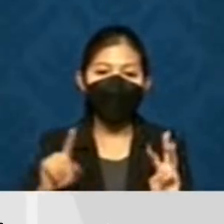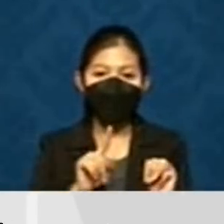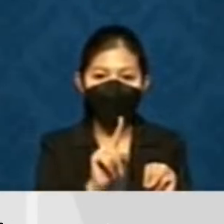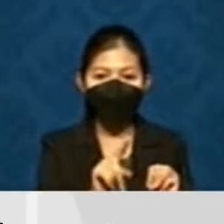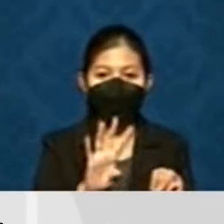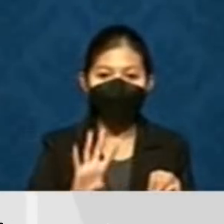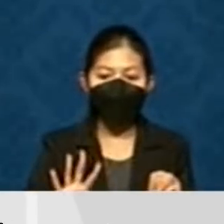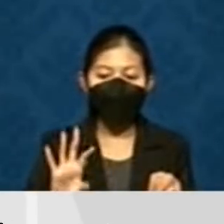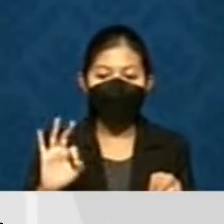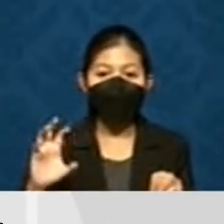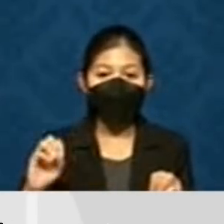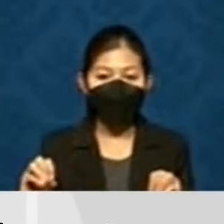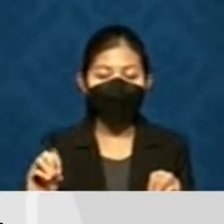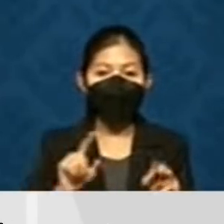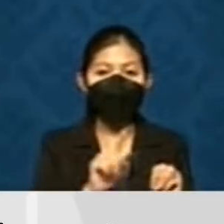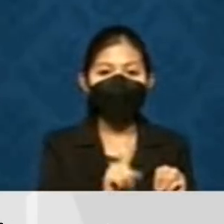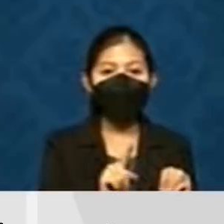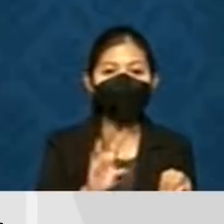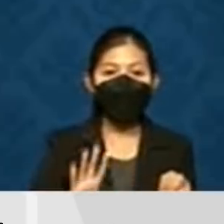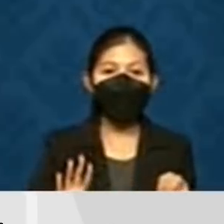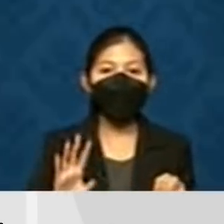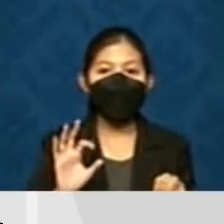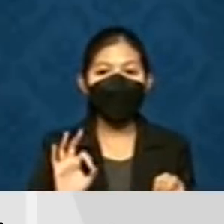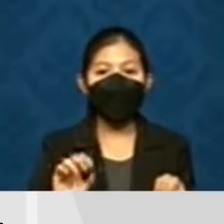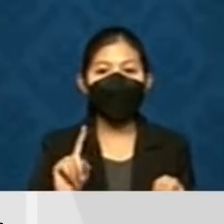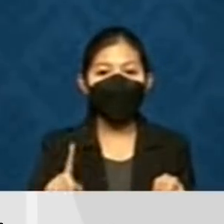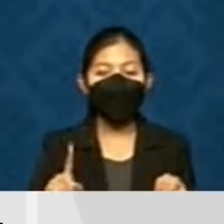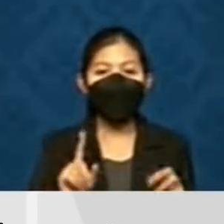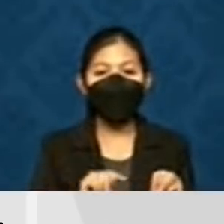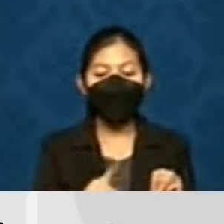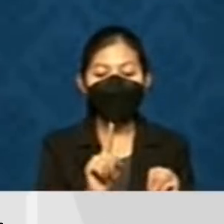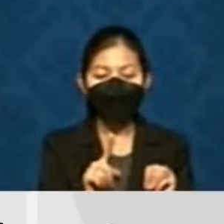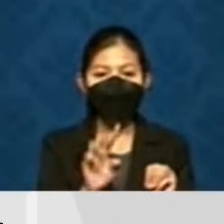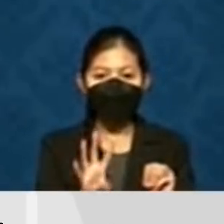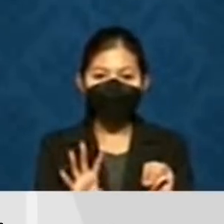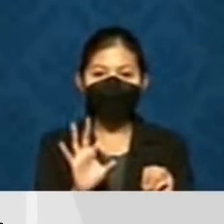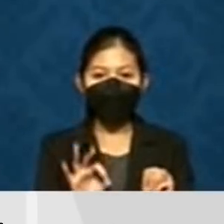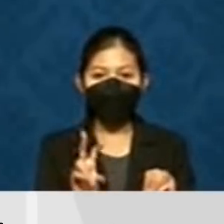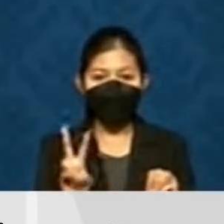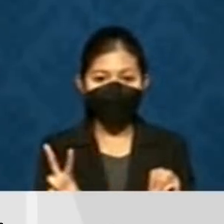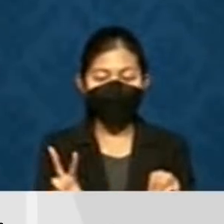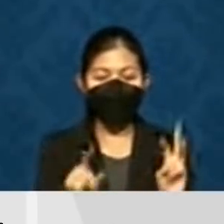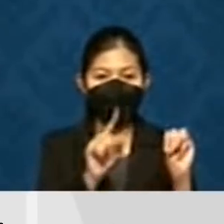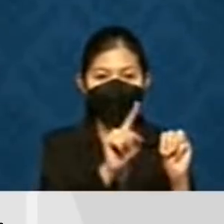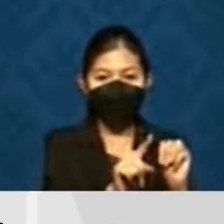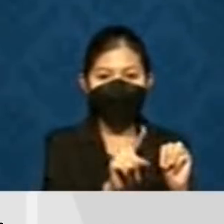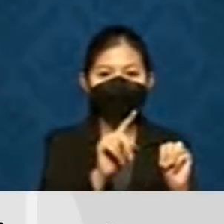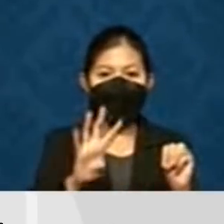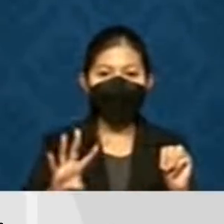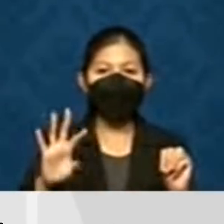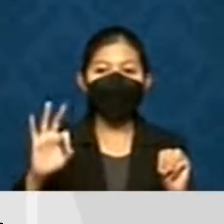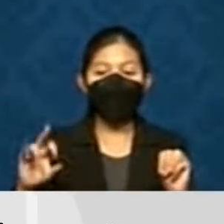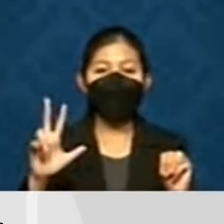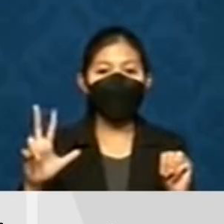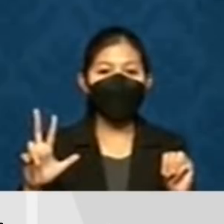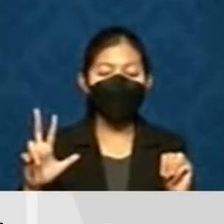สมรสกันมีสิทธิ์หน้าที่และความคุ้มครองตามกฎหมาย4แก้ไขเพิ่มเติมหมวดที่4จากเดิมทรัพย์สินระหว่างสามีภรรยาให้เป็นท